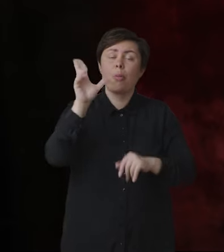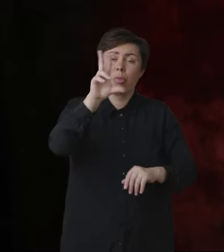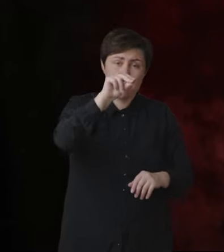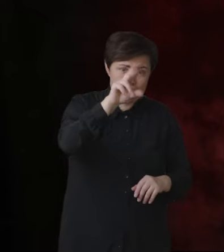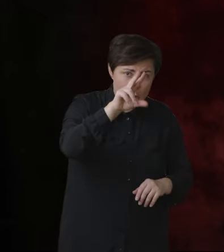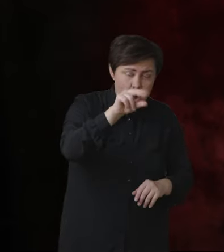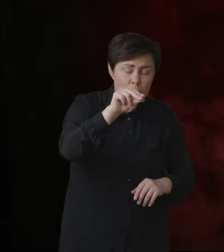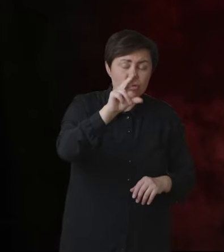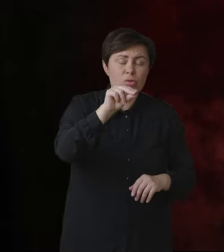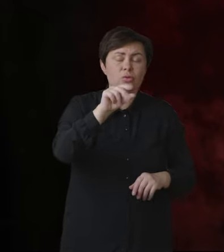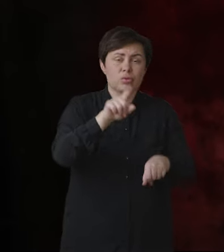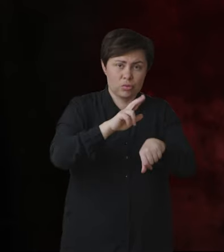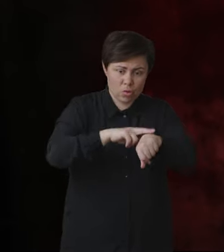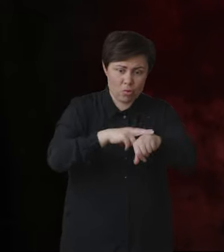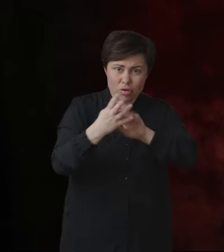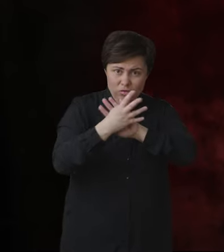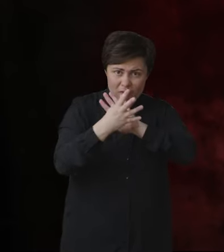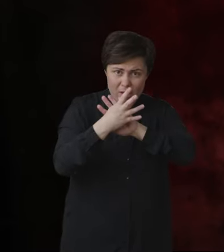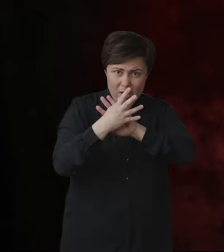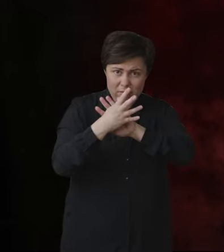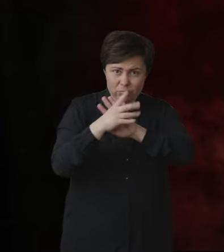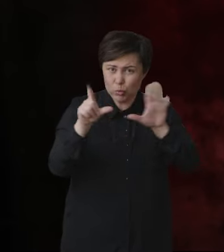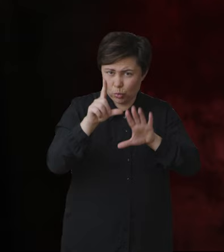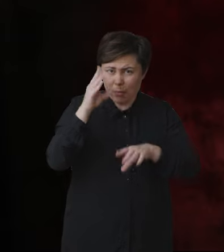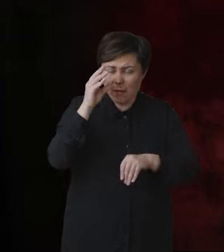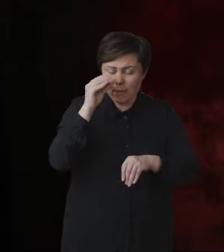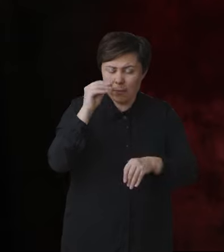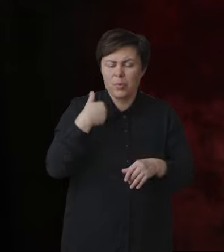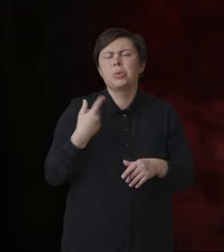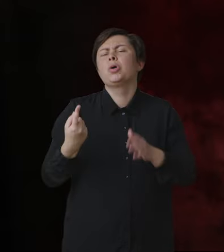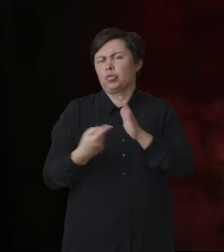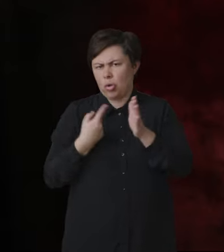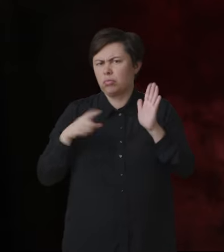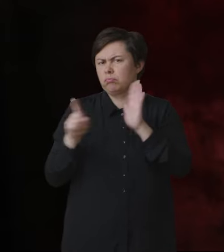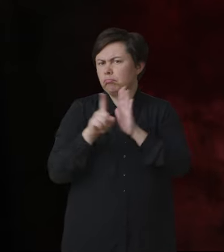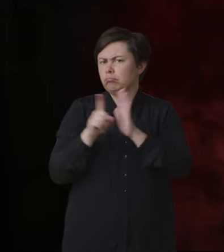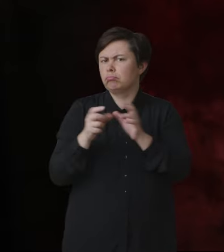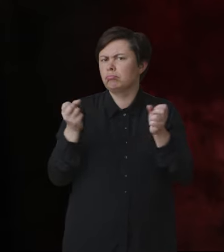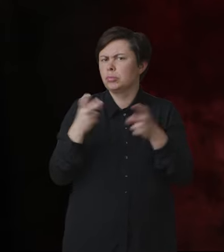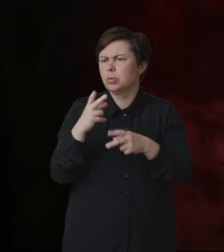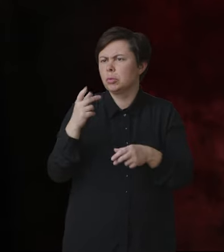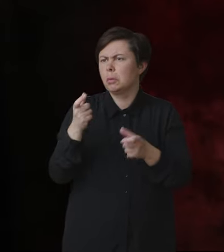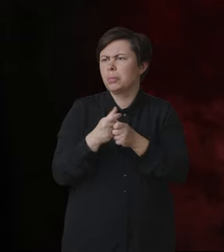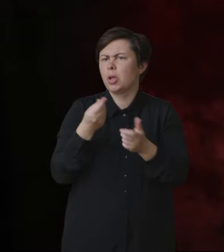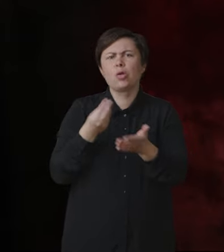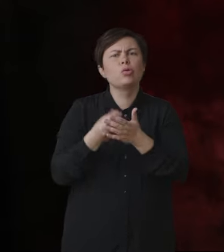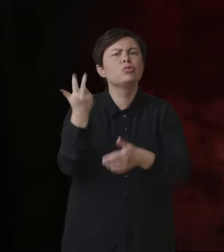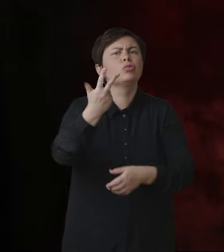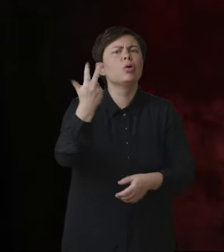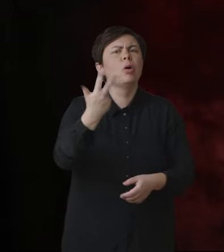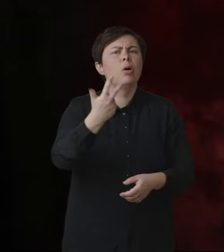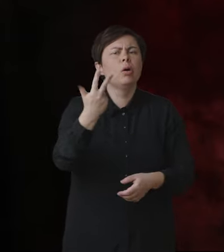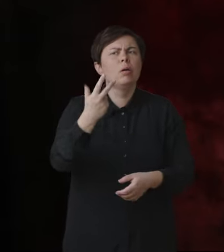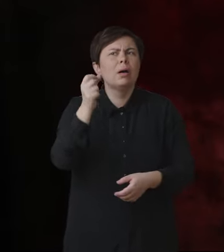było o 19. No często żeśmy chodzili do tego kina, pamiętam bilety były 3 złote,